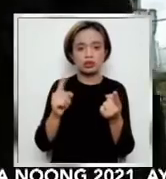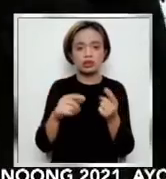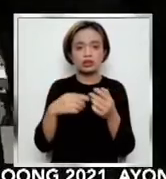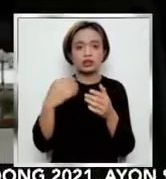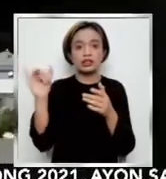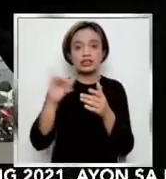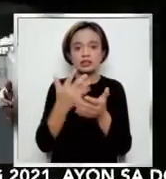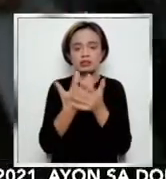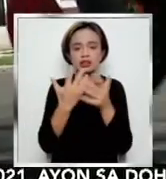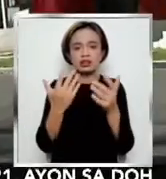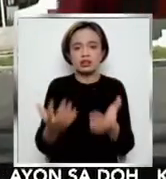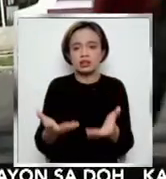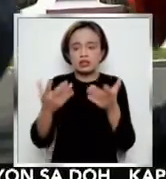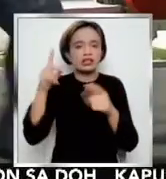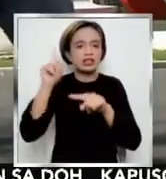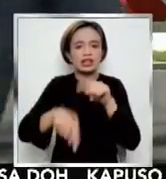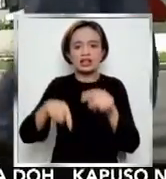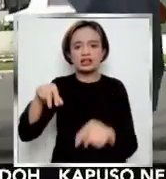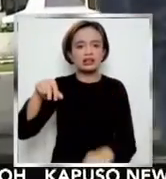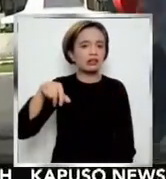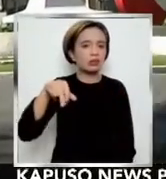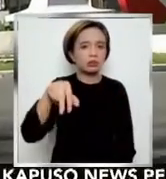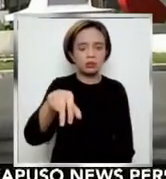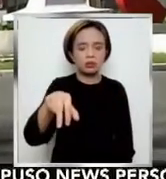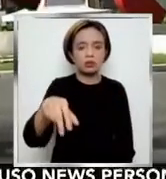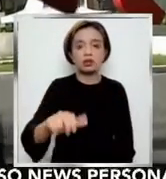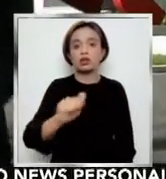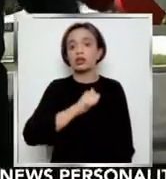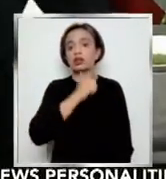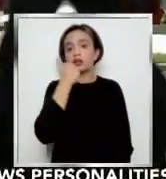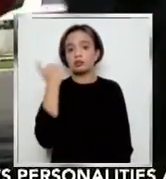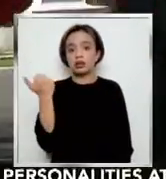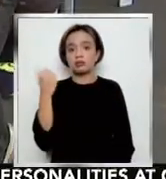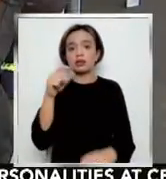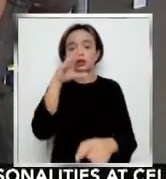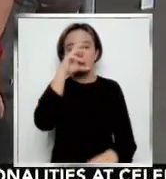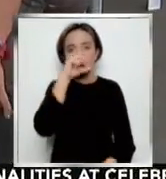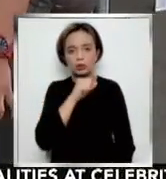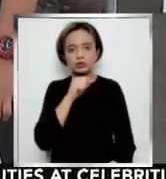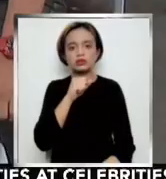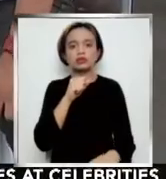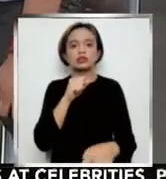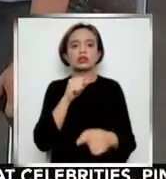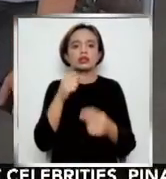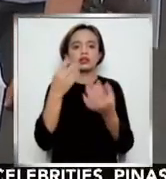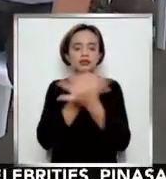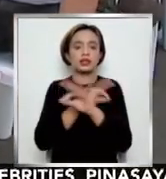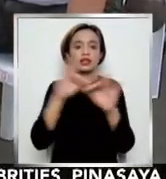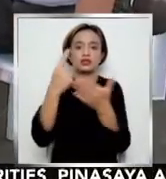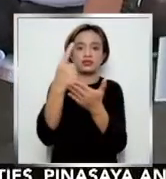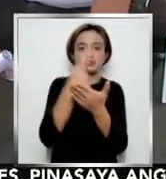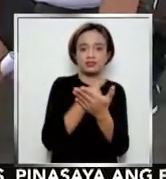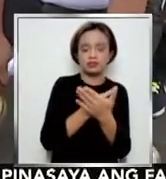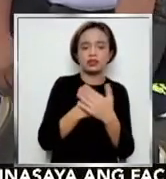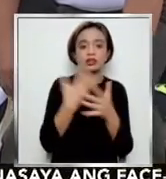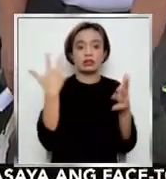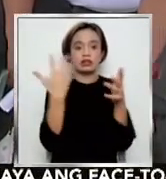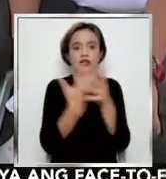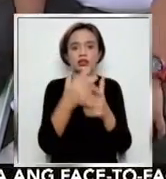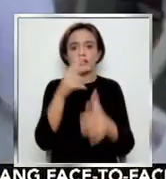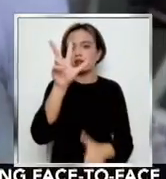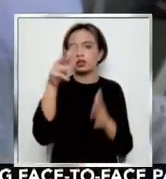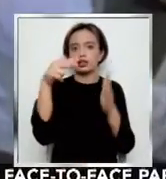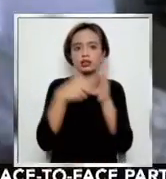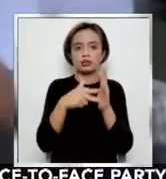na nakakalakad. At iba pang matatandang pinalaya nung nakaraang linggo. Sa Bilibid pa lang, halos 3,100